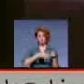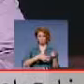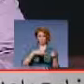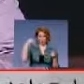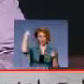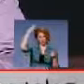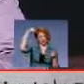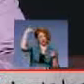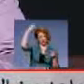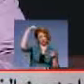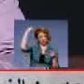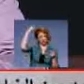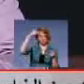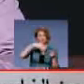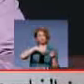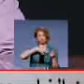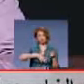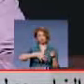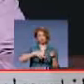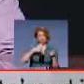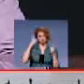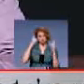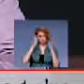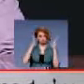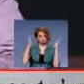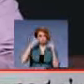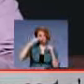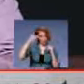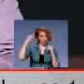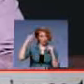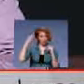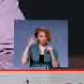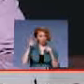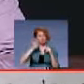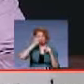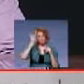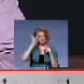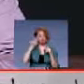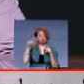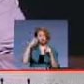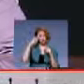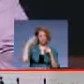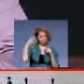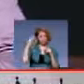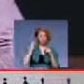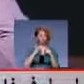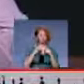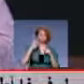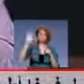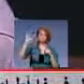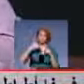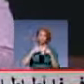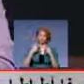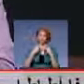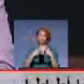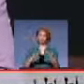أزهريين وبعضهم متخصصين في عملية إخراج الجان من المنازل، وقالوا لي احنا على استعداد نروح